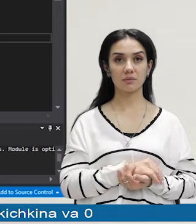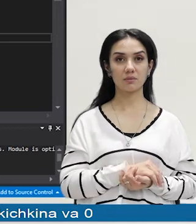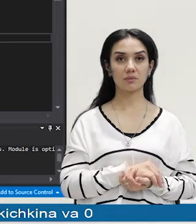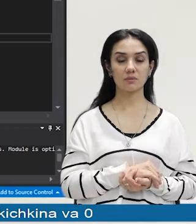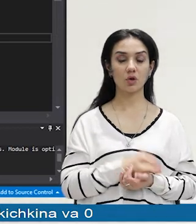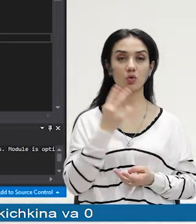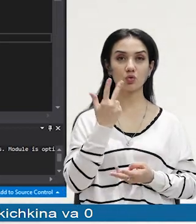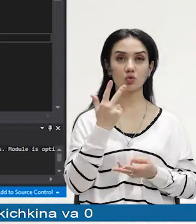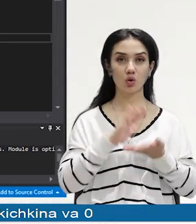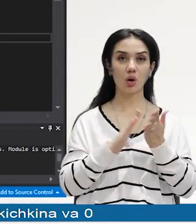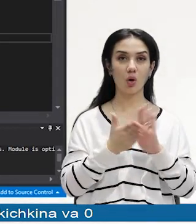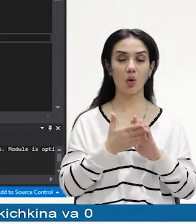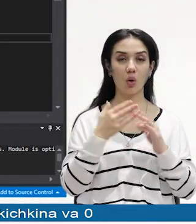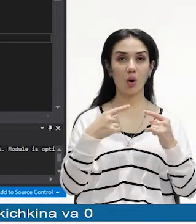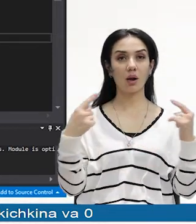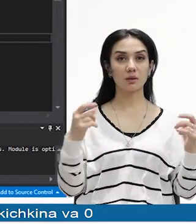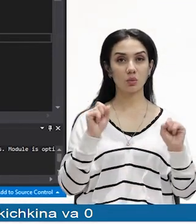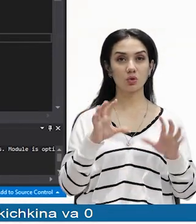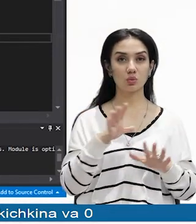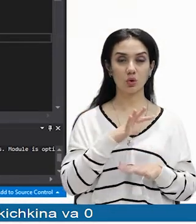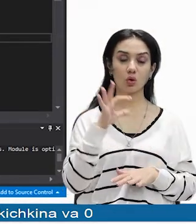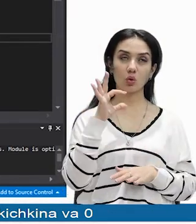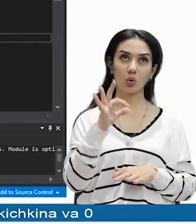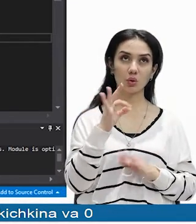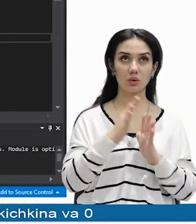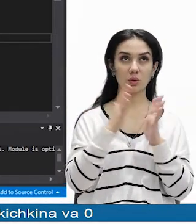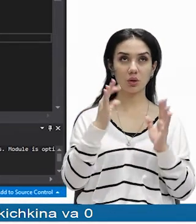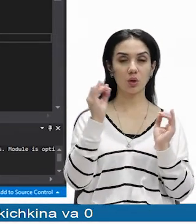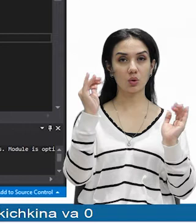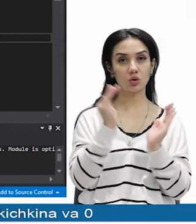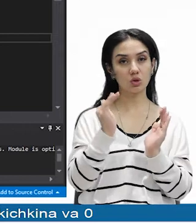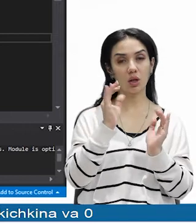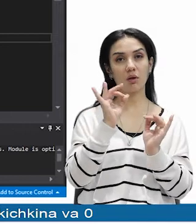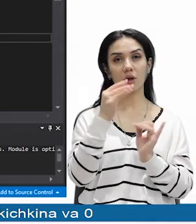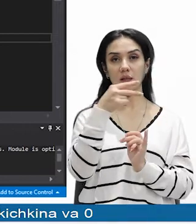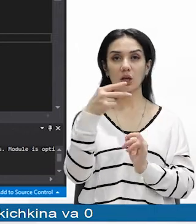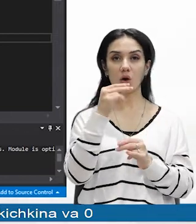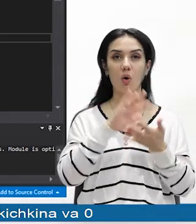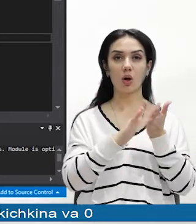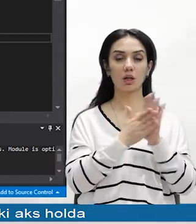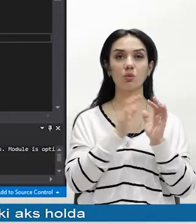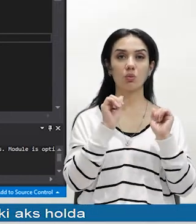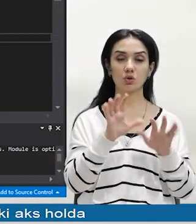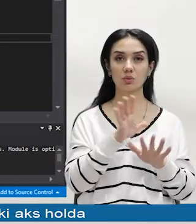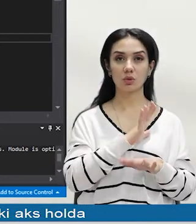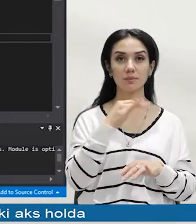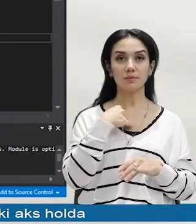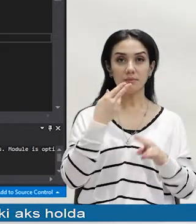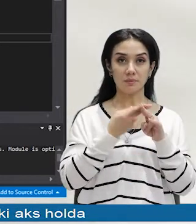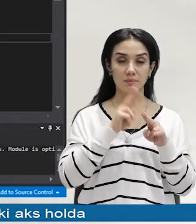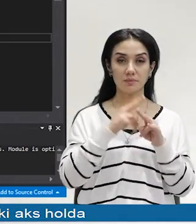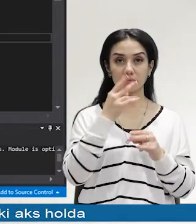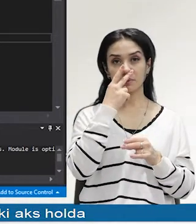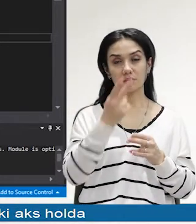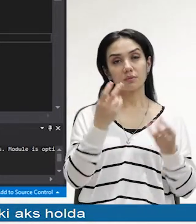bizda 3 xil holat bo'lishi mumkin-da, 0 dan katta, 0 dan kichkina va 0 ga teng holatda bo'lishi mumkin. Shuning uchun biz hozir